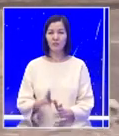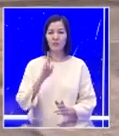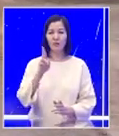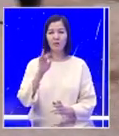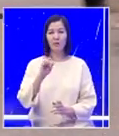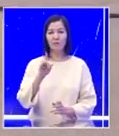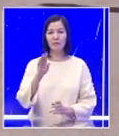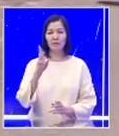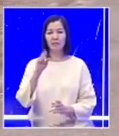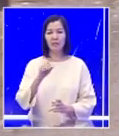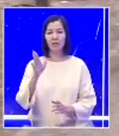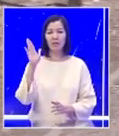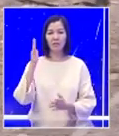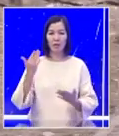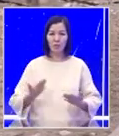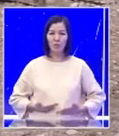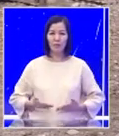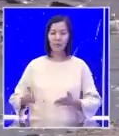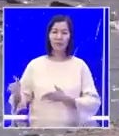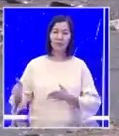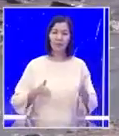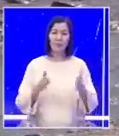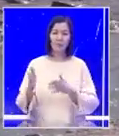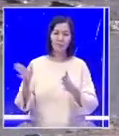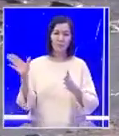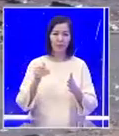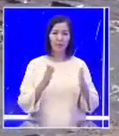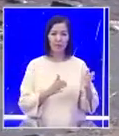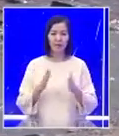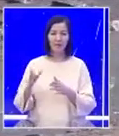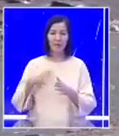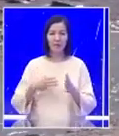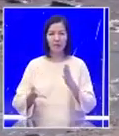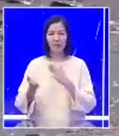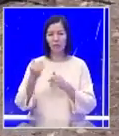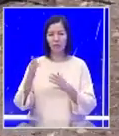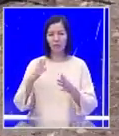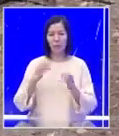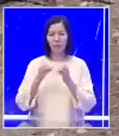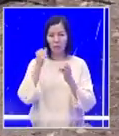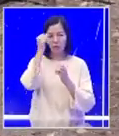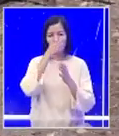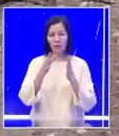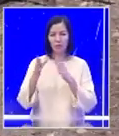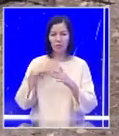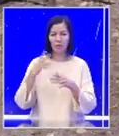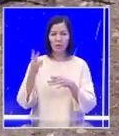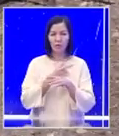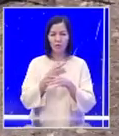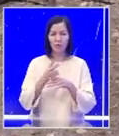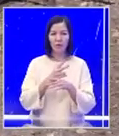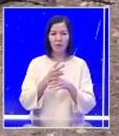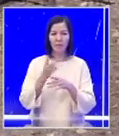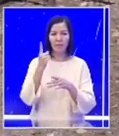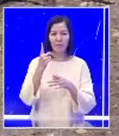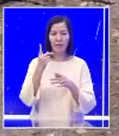Қызылағашта өмірде өзенде арнасына түскелі 10 жыл. Әйтсе де сол бір апат ешқашан ұмытылмақ емес. Бір түнде бұйығы жатқан бір